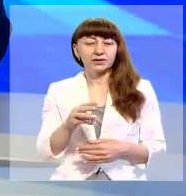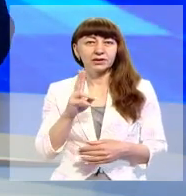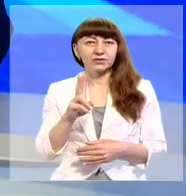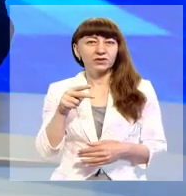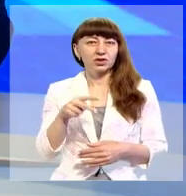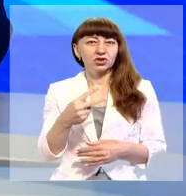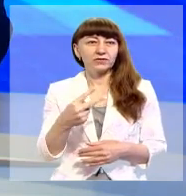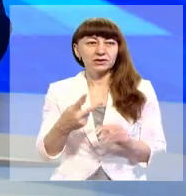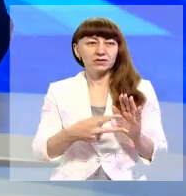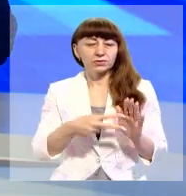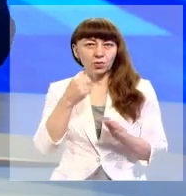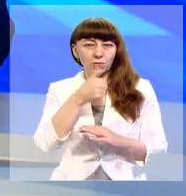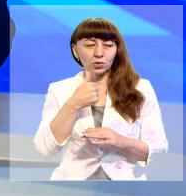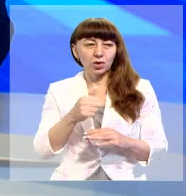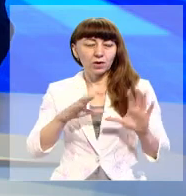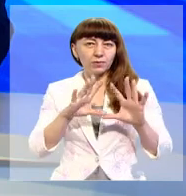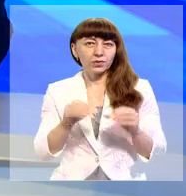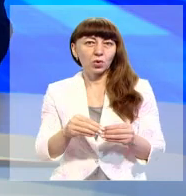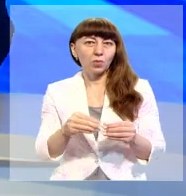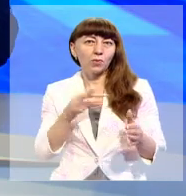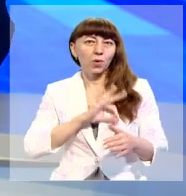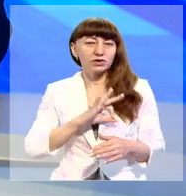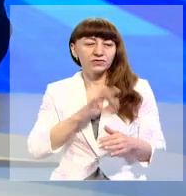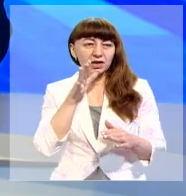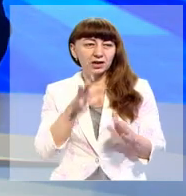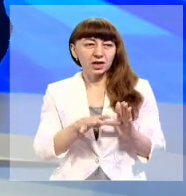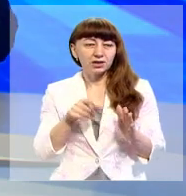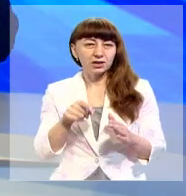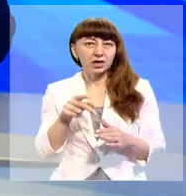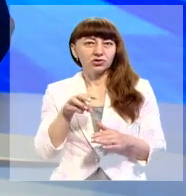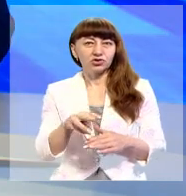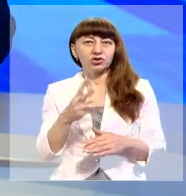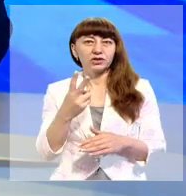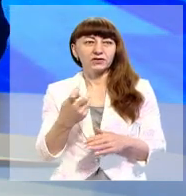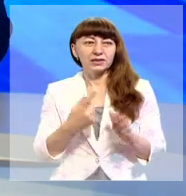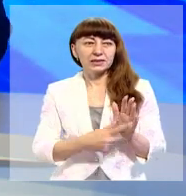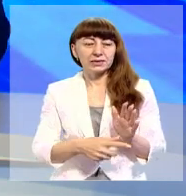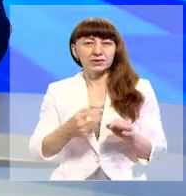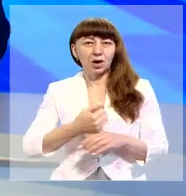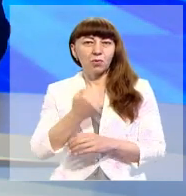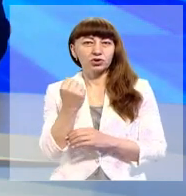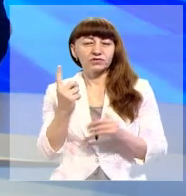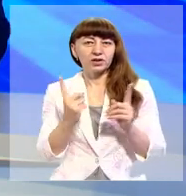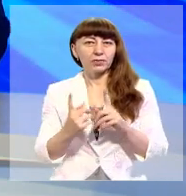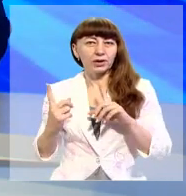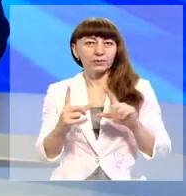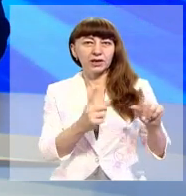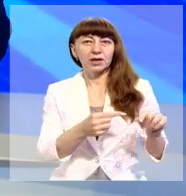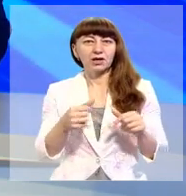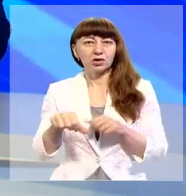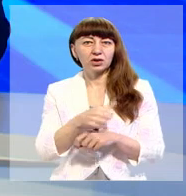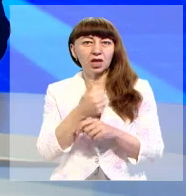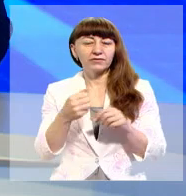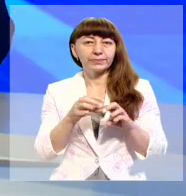1270 мегаватты құрайды. Өңірге жұмыс сапарымен барған премьер-министр ұзақ мерзімді энергетикалық тұрақтылық үшін елімізге